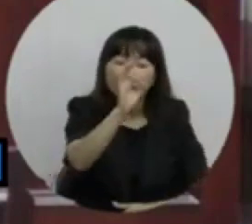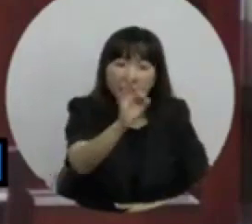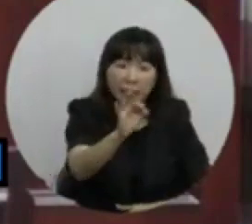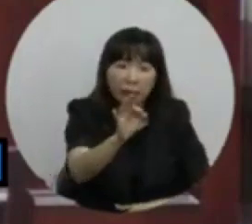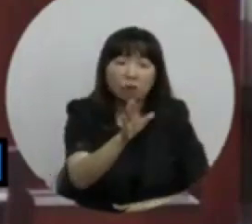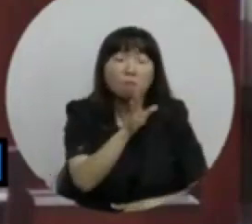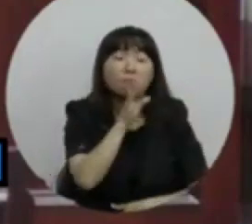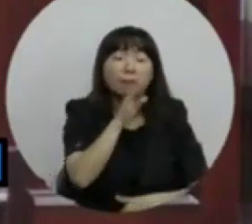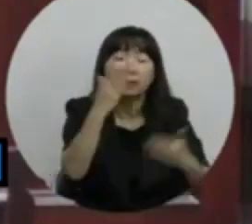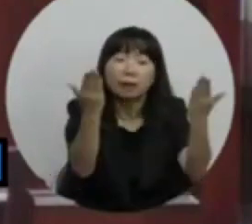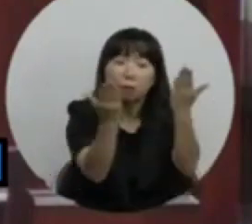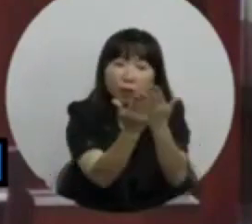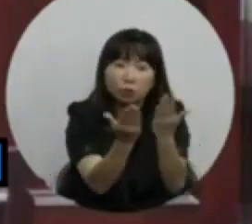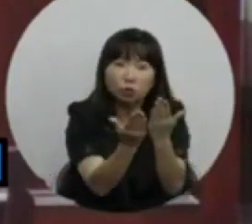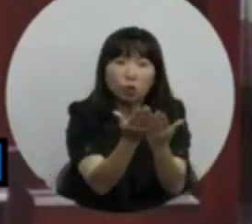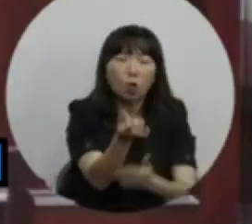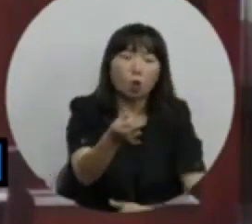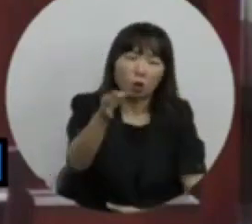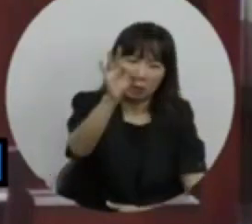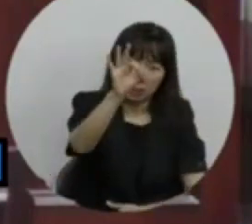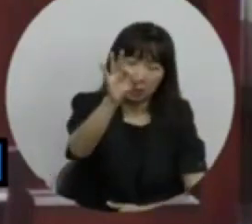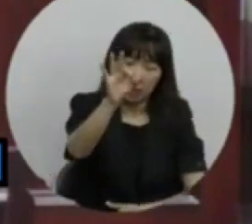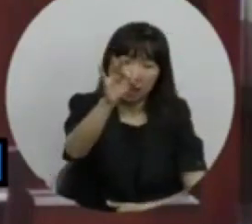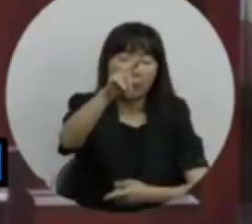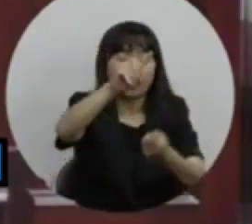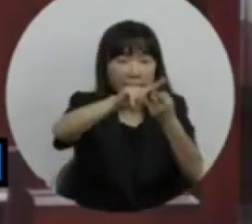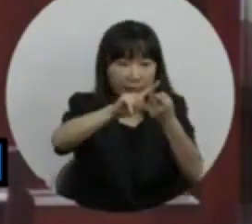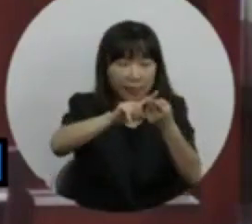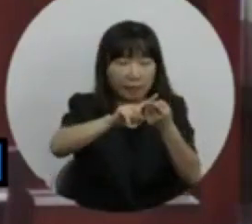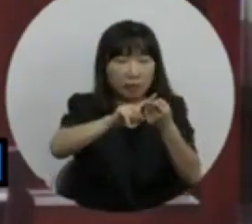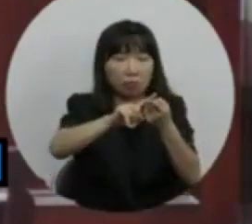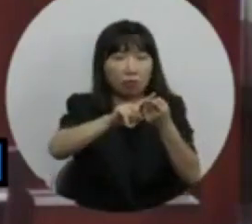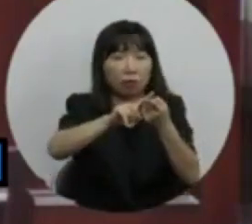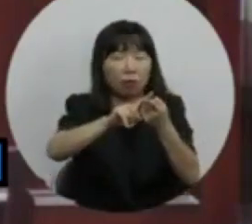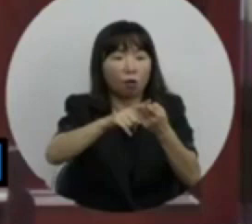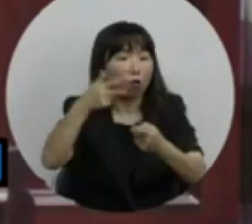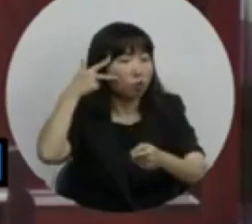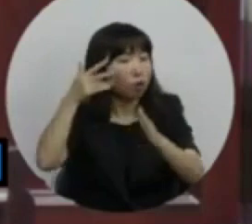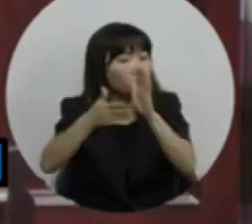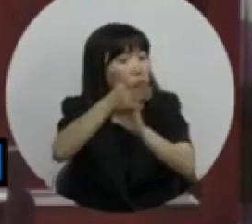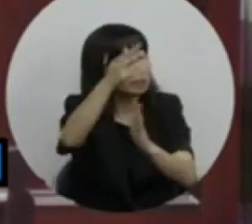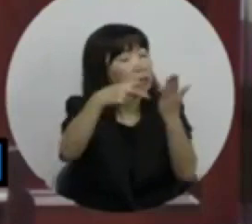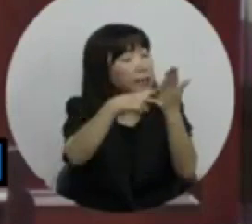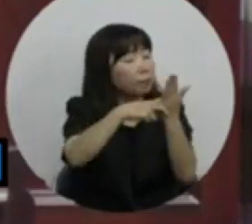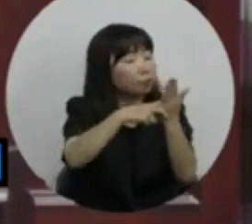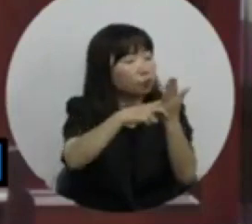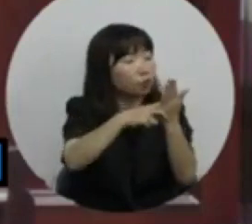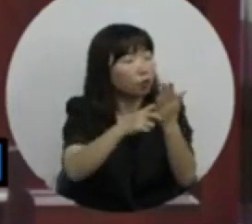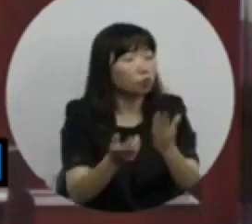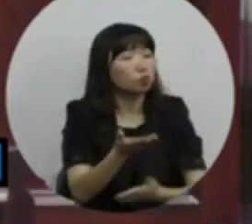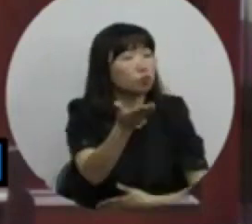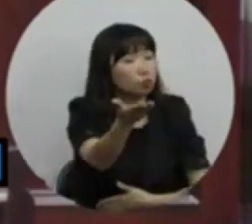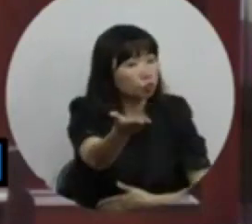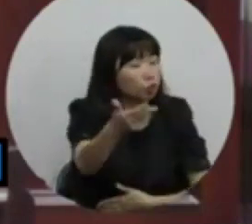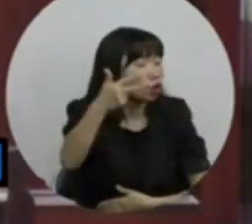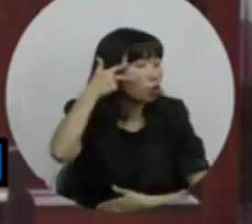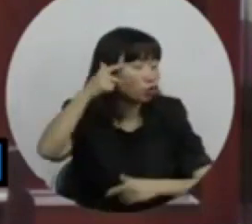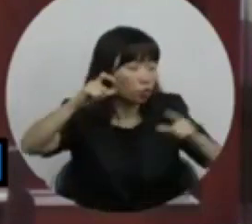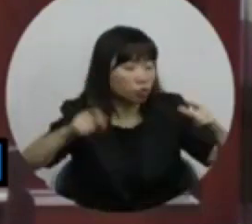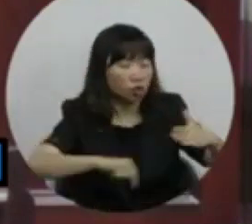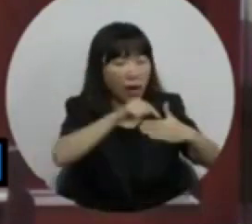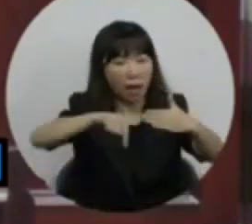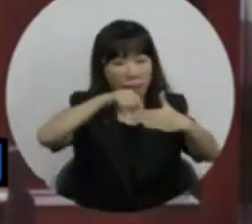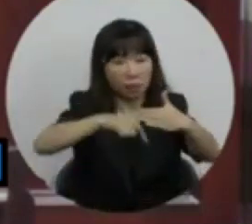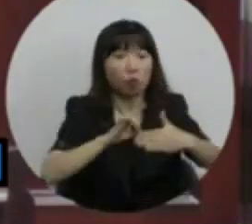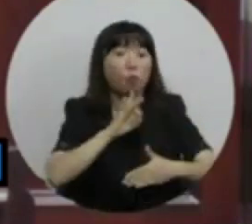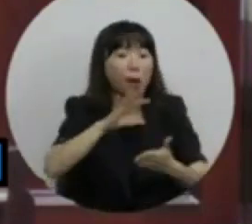현실화하되 인상한 차액분에 대하여 지류형 여주 상품권을 발행하여 여주 지역에서만 사용할 수